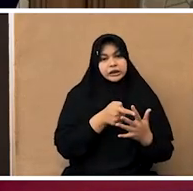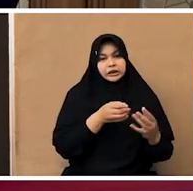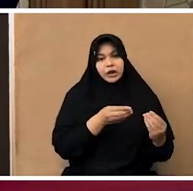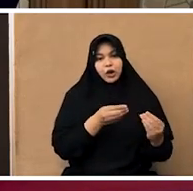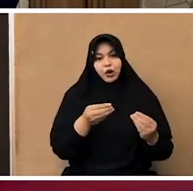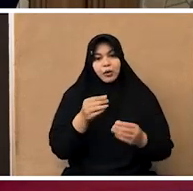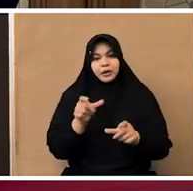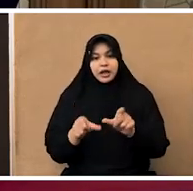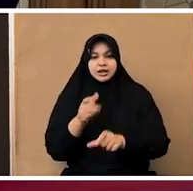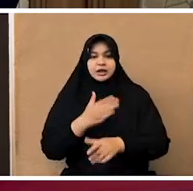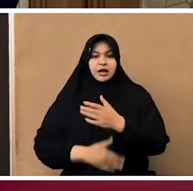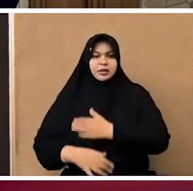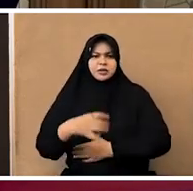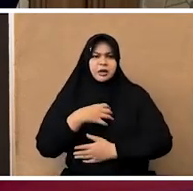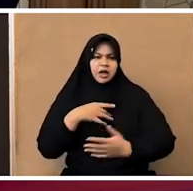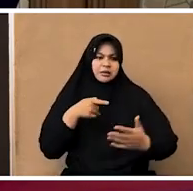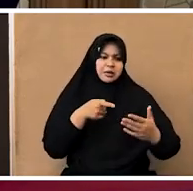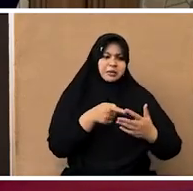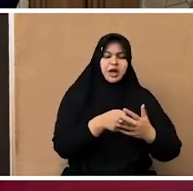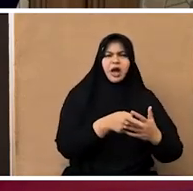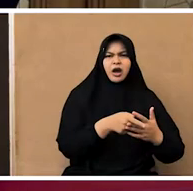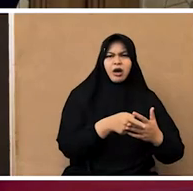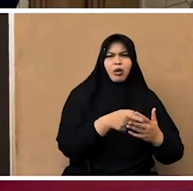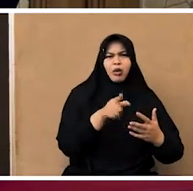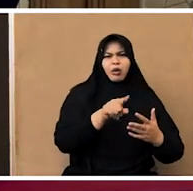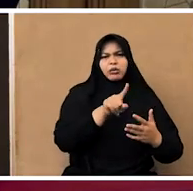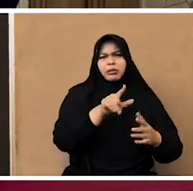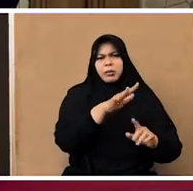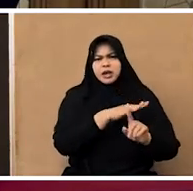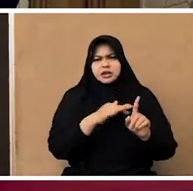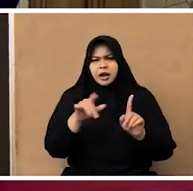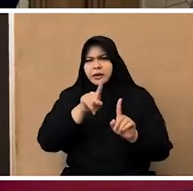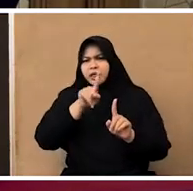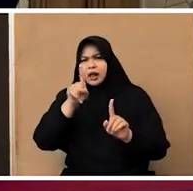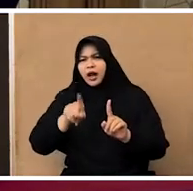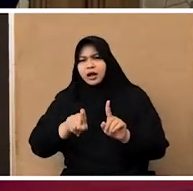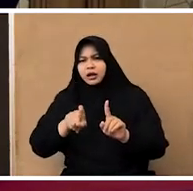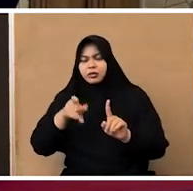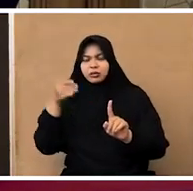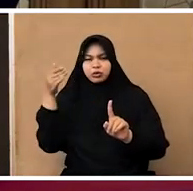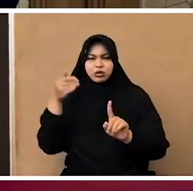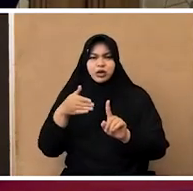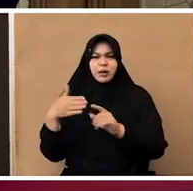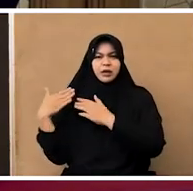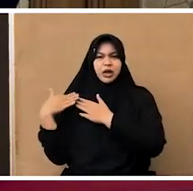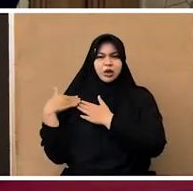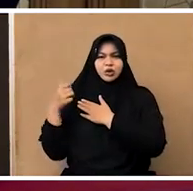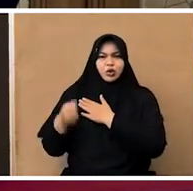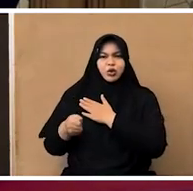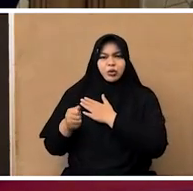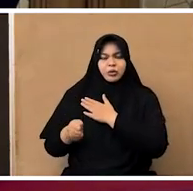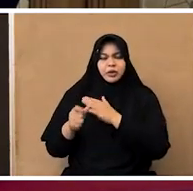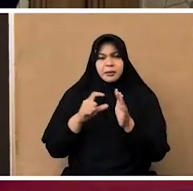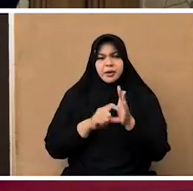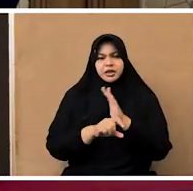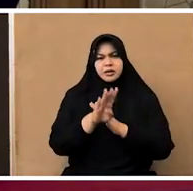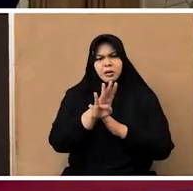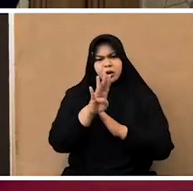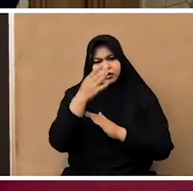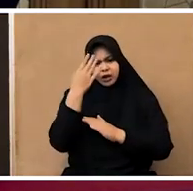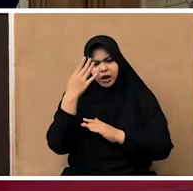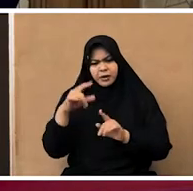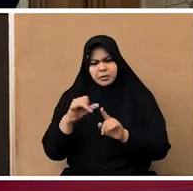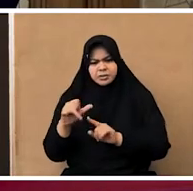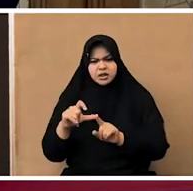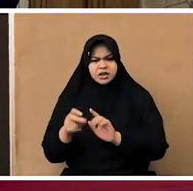diberikan hak pilih masyarakat bertanya dan merujuknya kepada pertanggungjawaban hukum di pasal 44 itu kenapa pidana